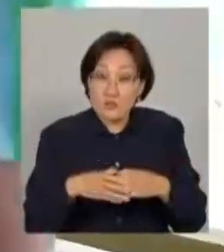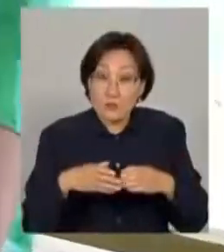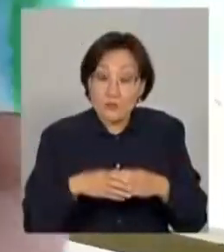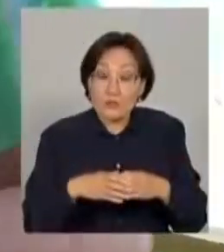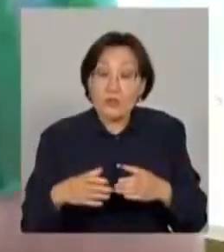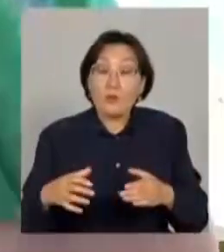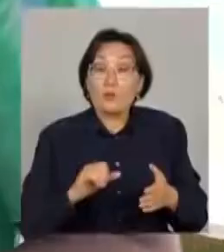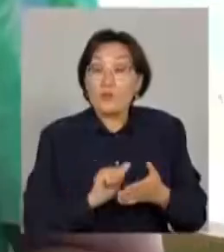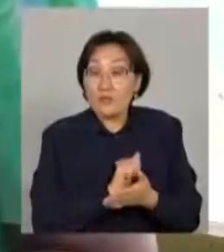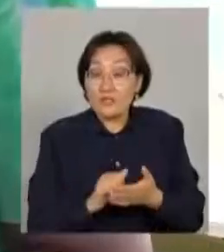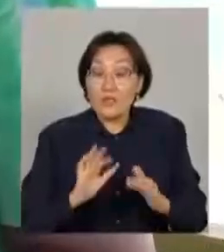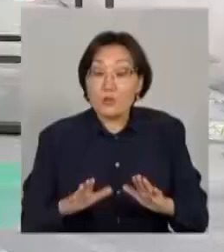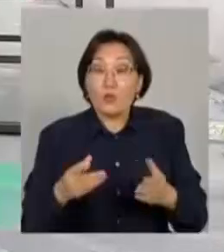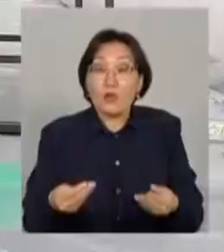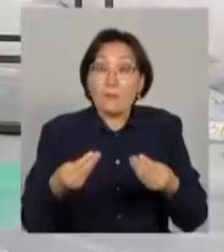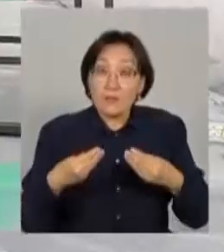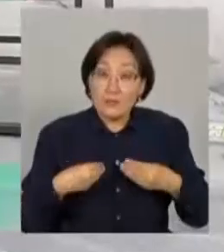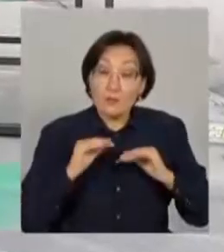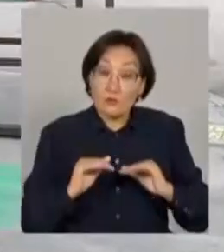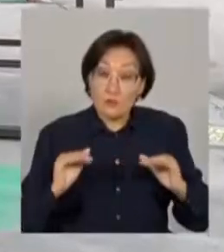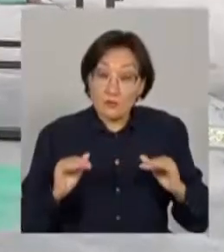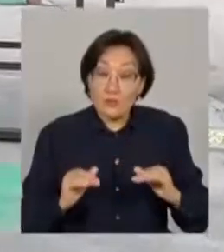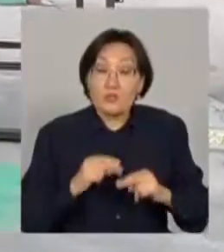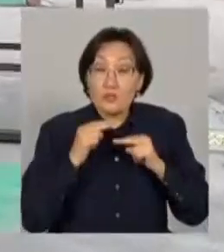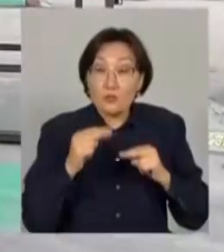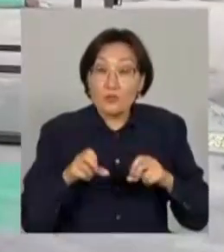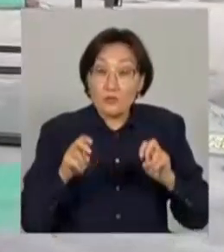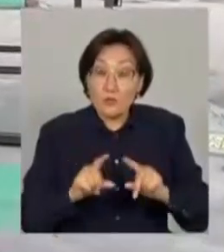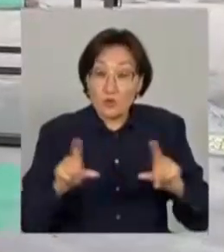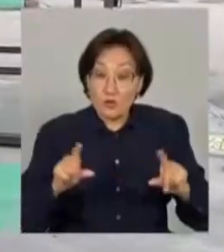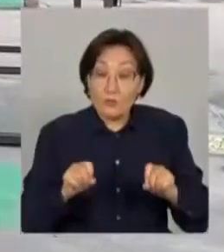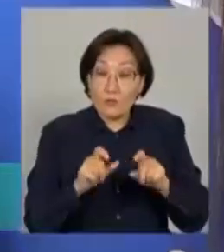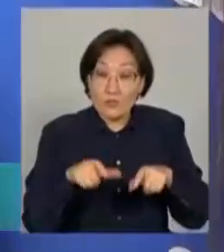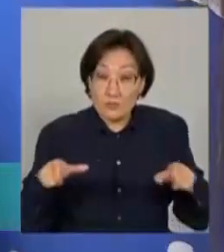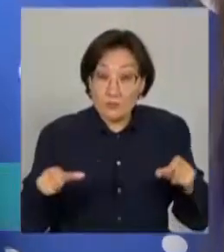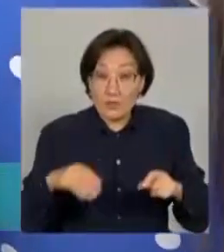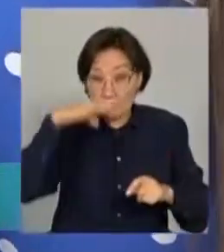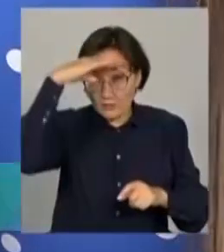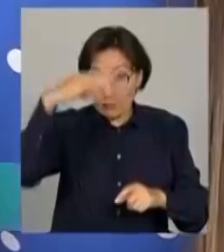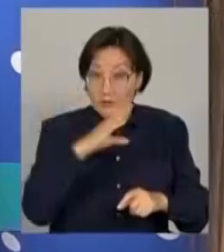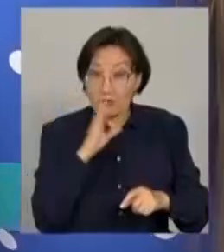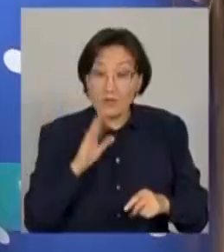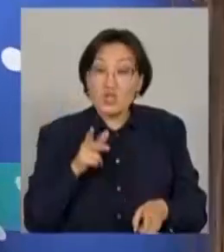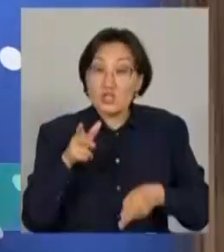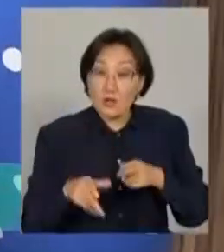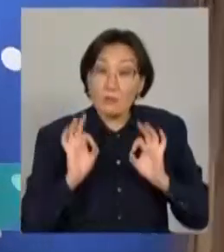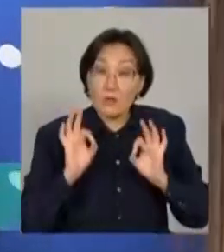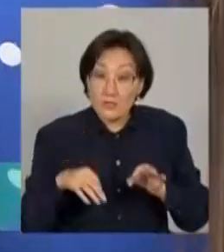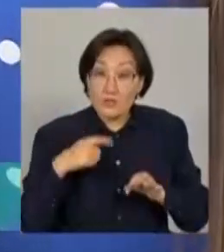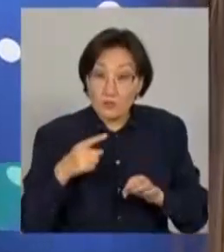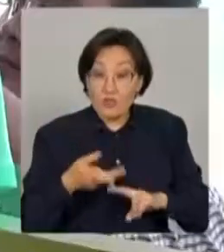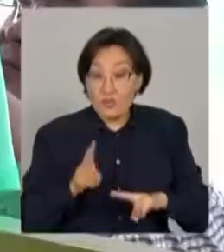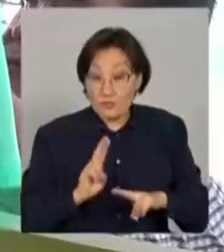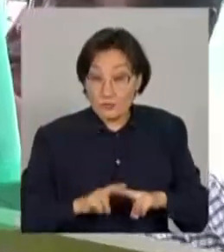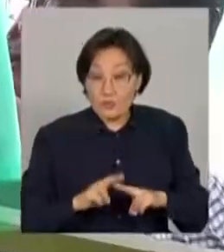документ. Я только принимаю детей. Ал мекемені назарға алған құзырлы орган өкілдері ата-аналар арызының орынды екенін алға тартып отыр.